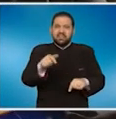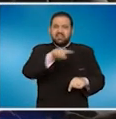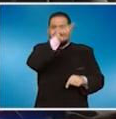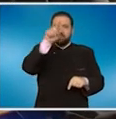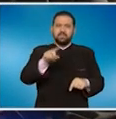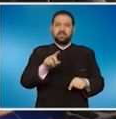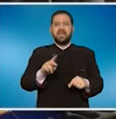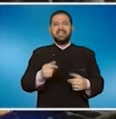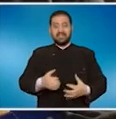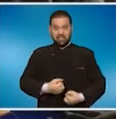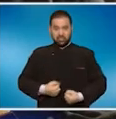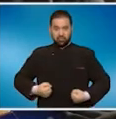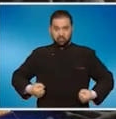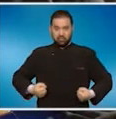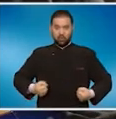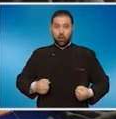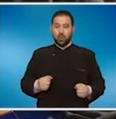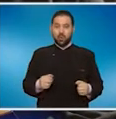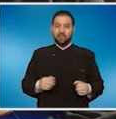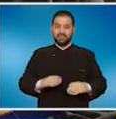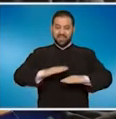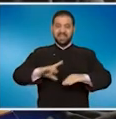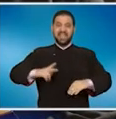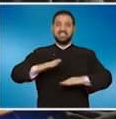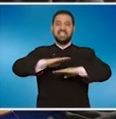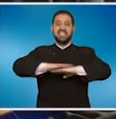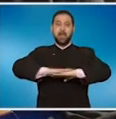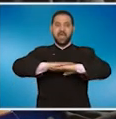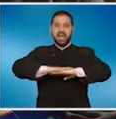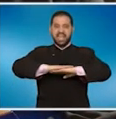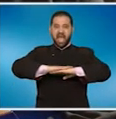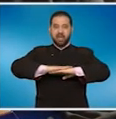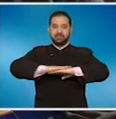care se încinge, mijlocul se încinge, ca fiind, de fapt, baza, temelia, dacă vreți,